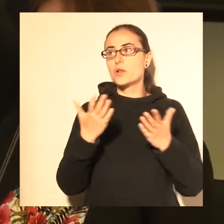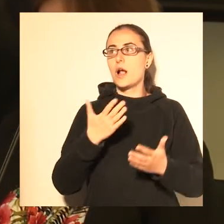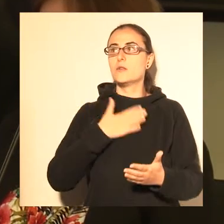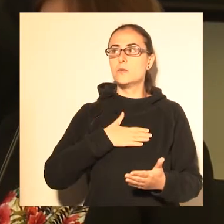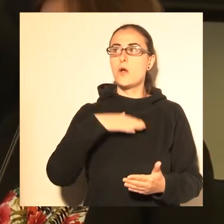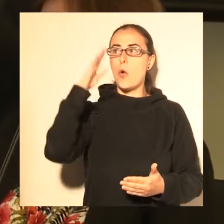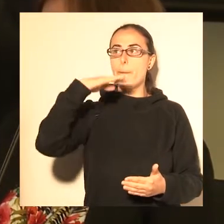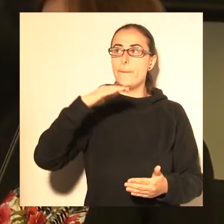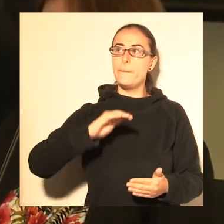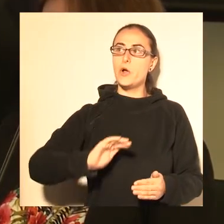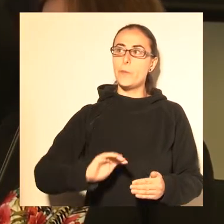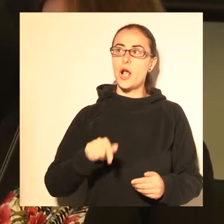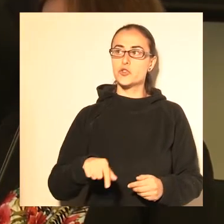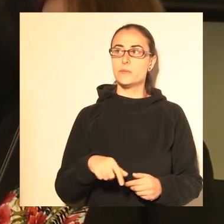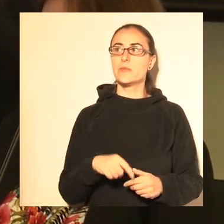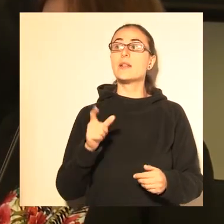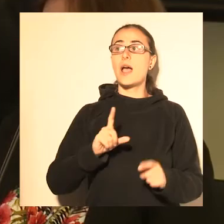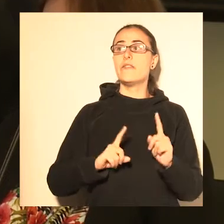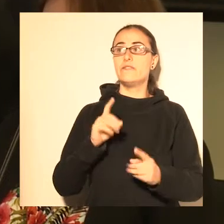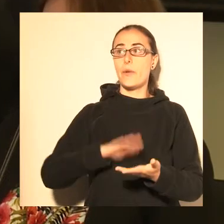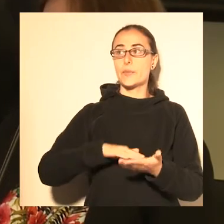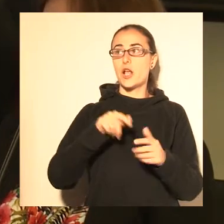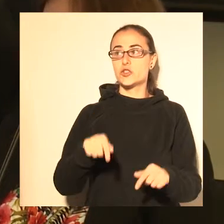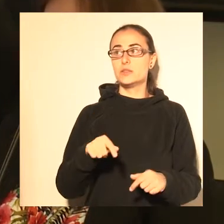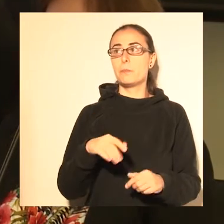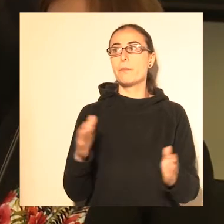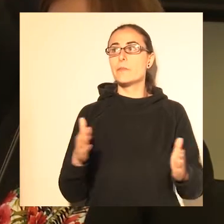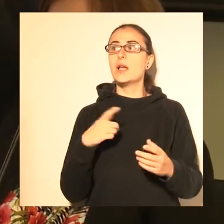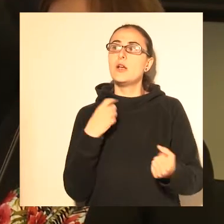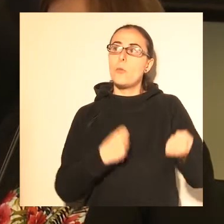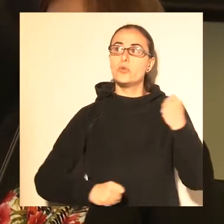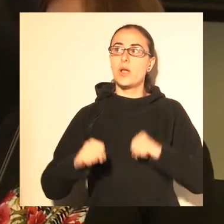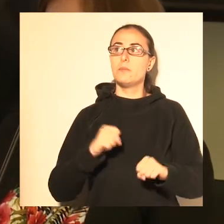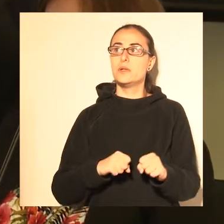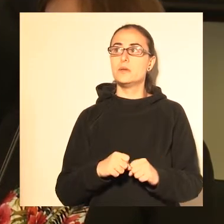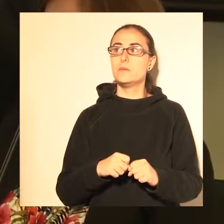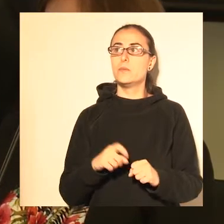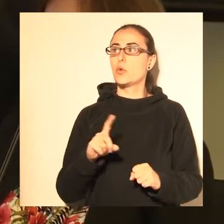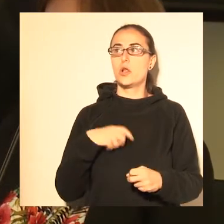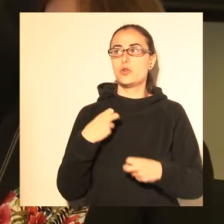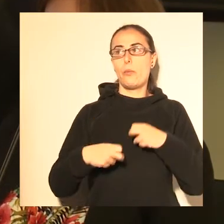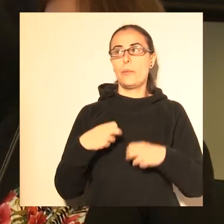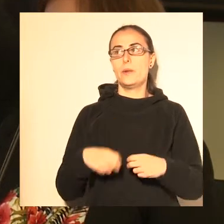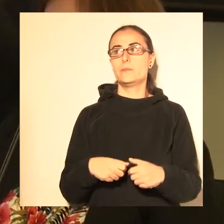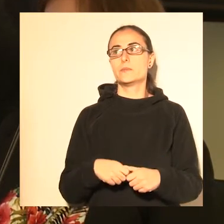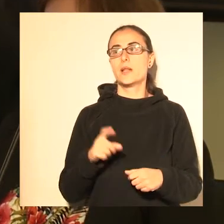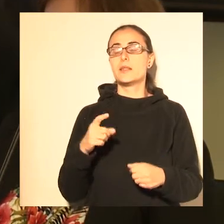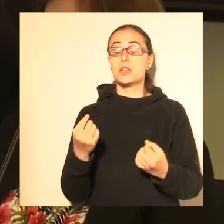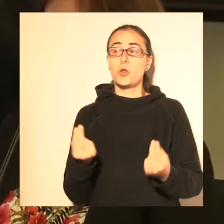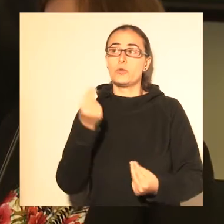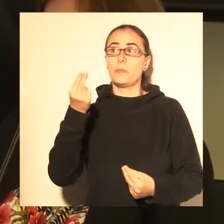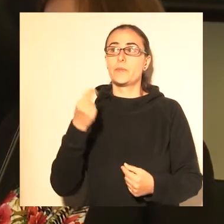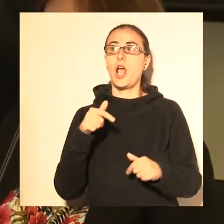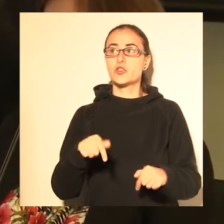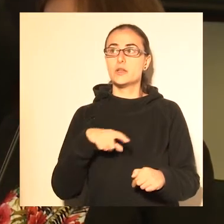au acest comportament generalizat dar dacă șapte din 25 au acest comportament eu zic că e o problemă